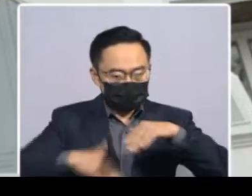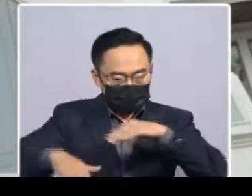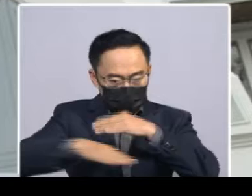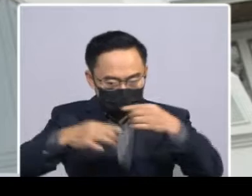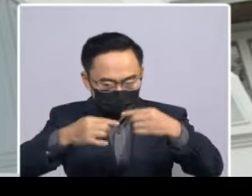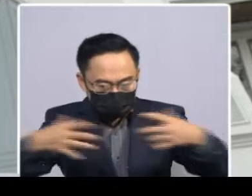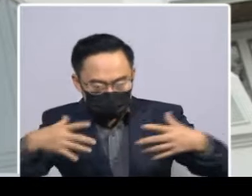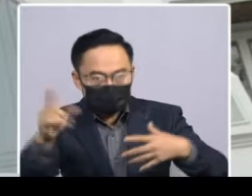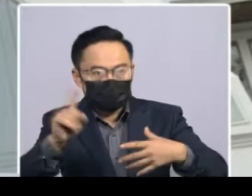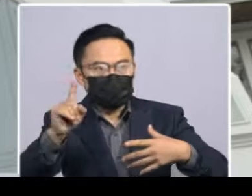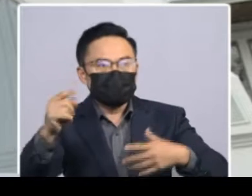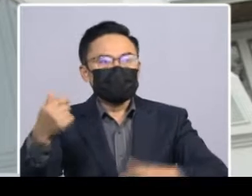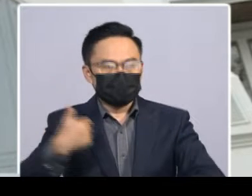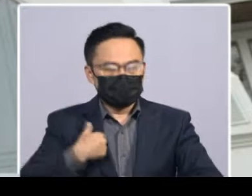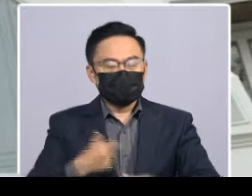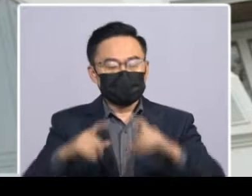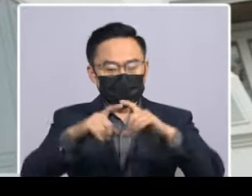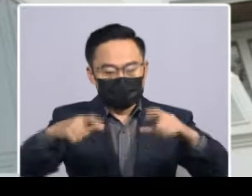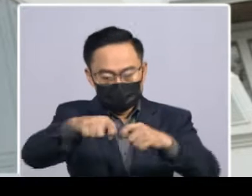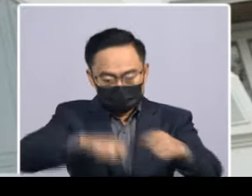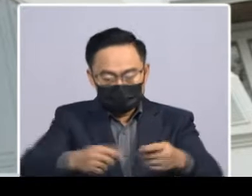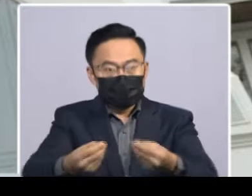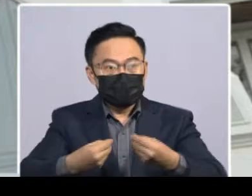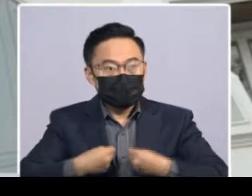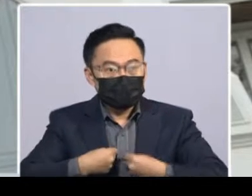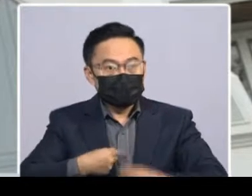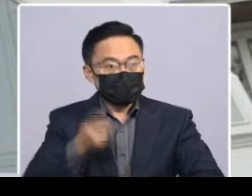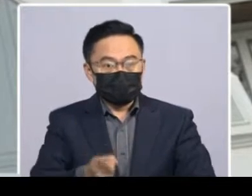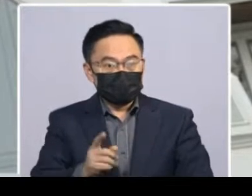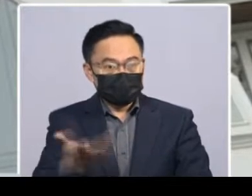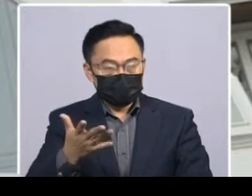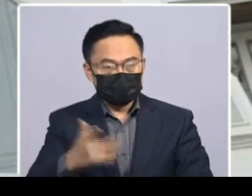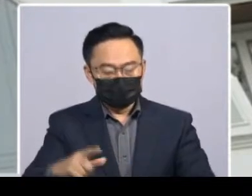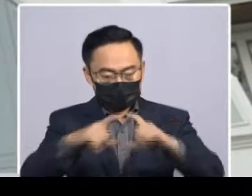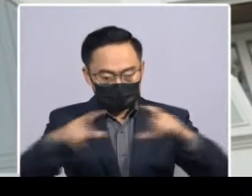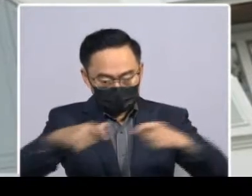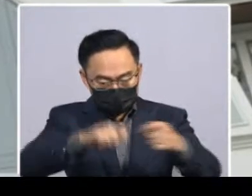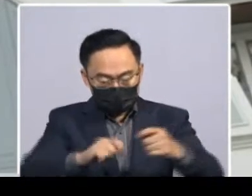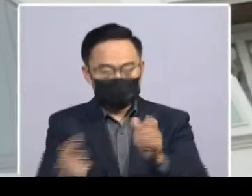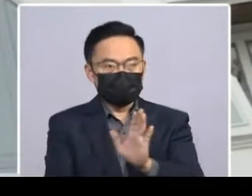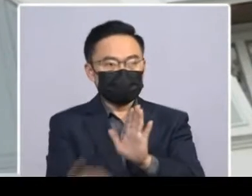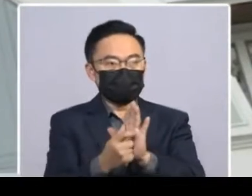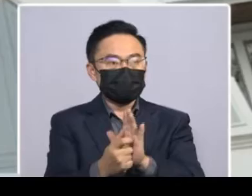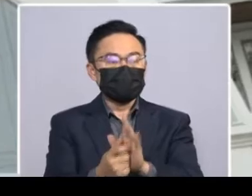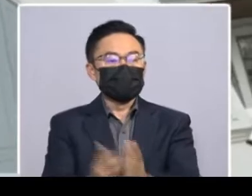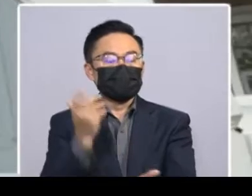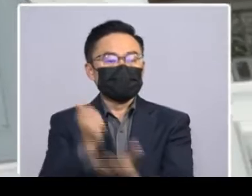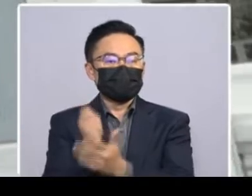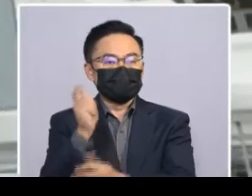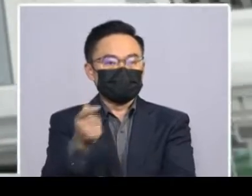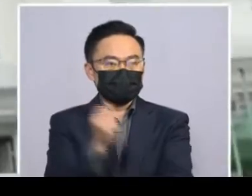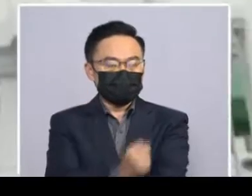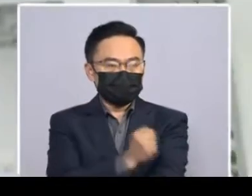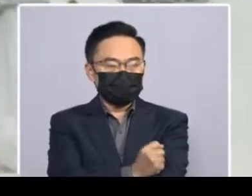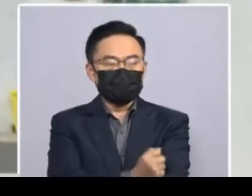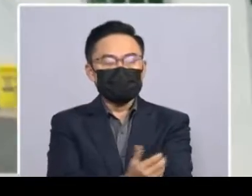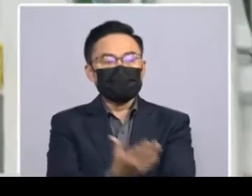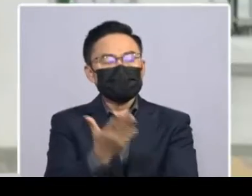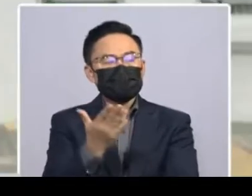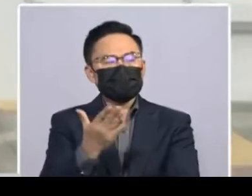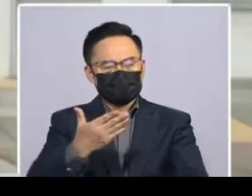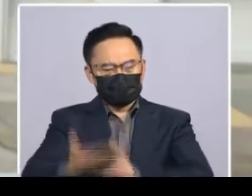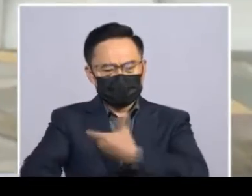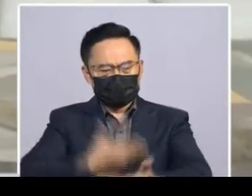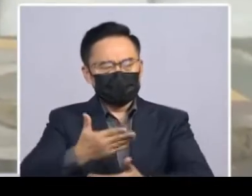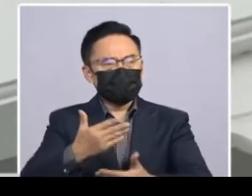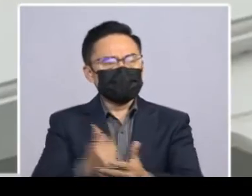ป็นการอ้างว่านำเช็คมาให้ตนแต่ในความเป็นจริงแล้วหลังเช็คก็ระบุไว้ชัดค่ะว่าเป็นการจ่ายค่าตอบแทนค่าในหน้าที่ดิน